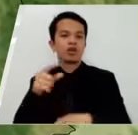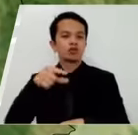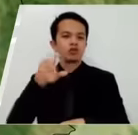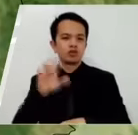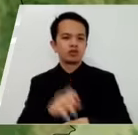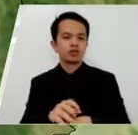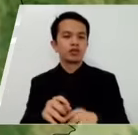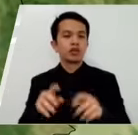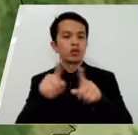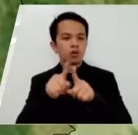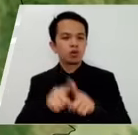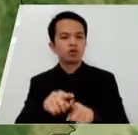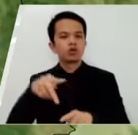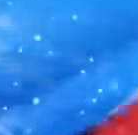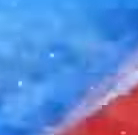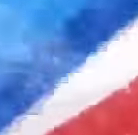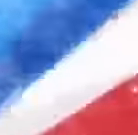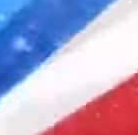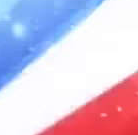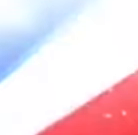sa Pasay.